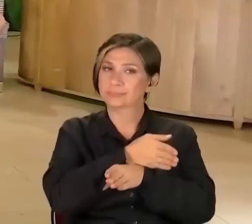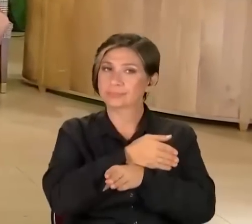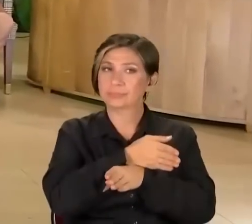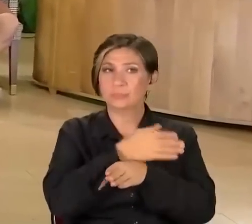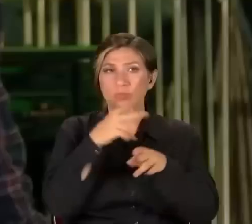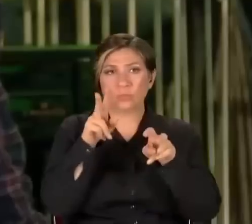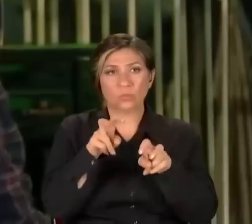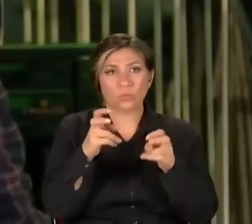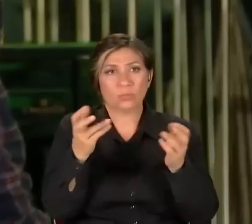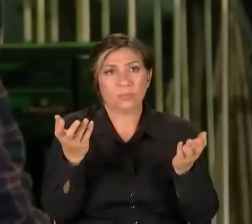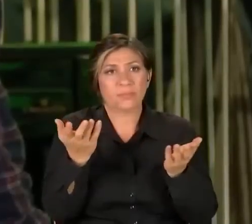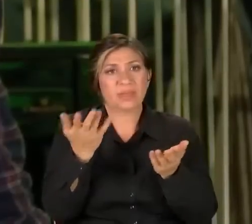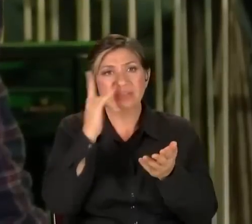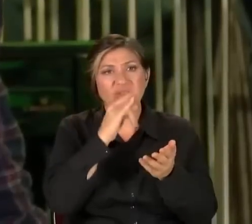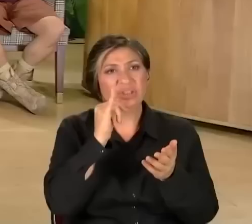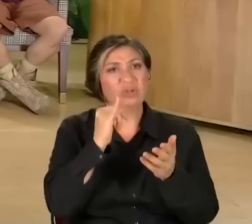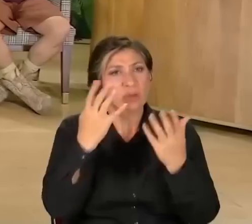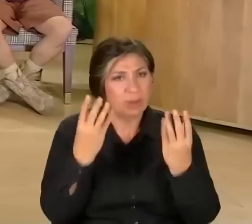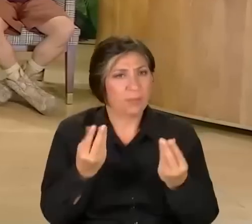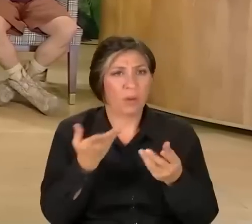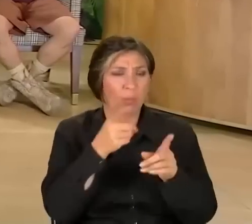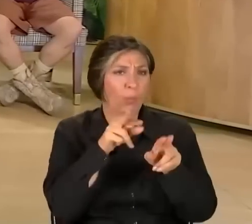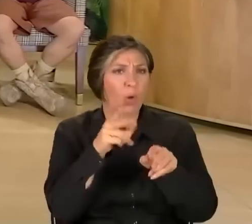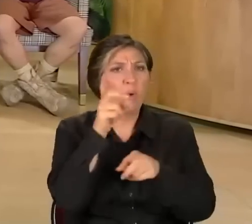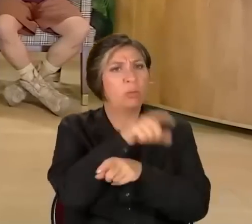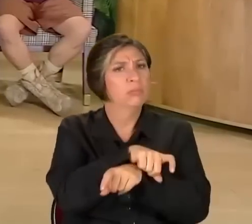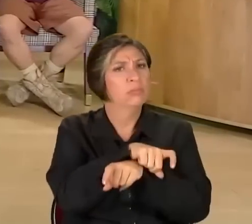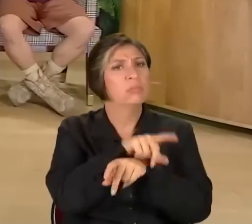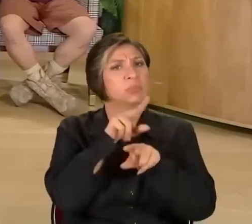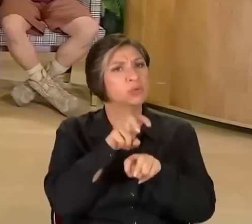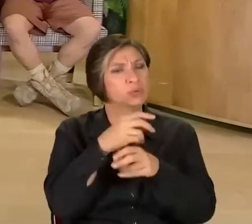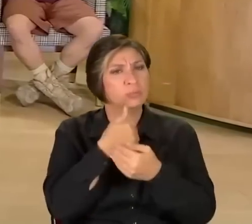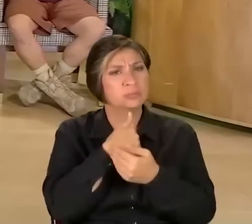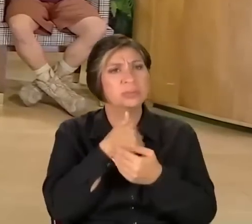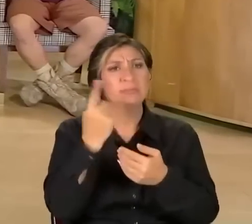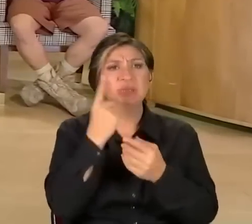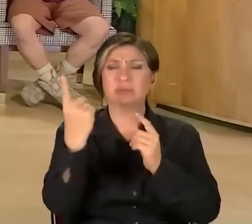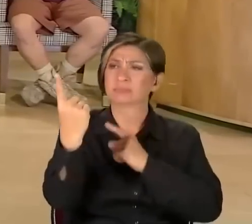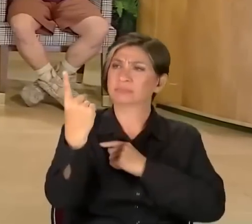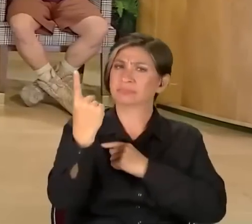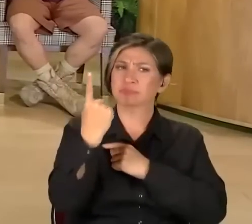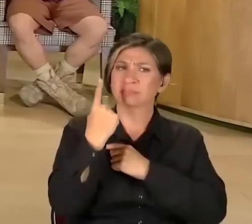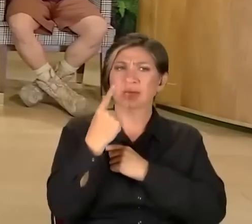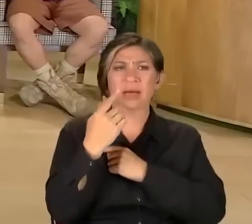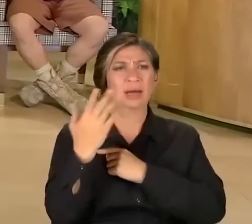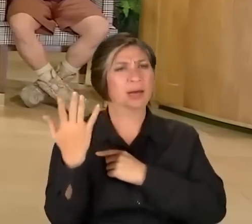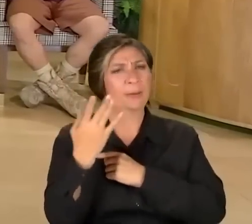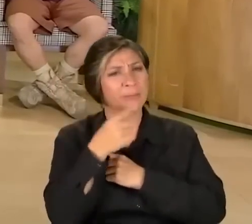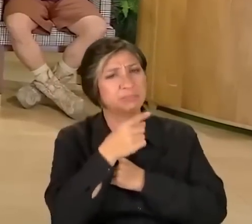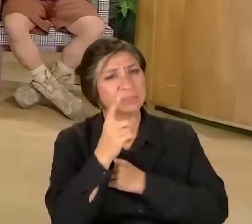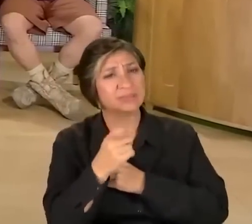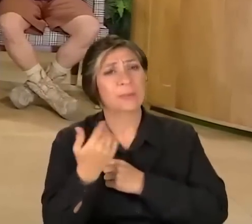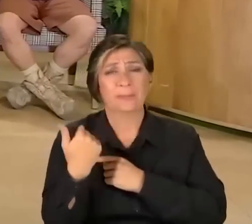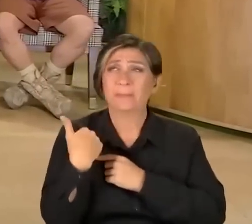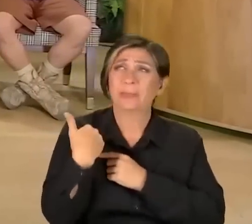otururum ne kadar çirkin olsam da şey olsam da böyle otururum ve birisi yaklaşır Ah mehsem